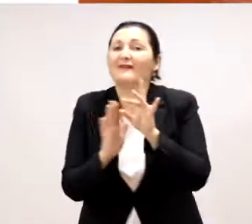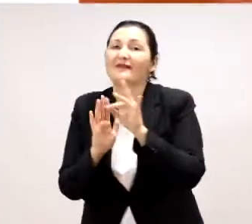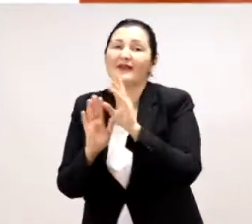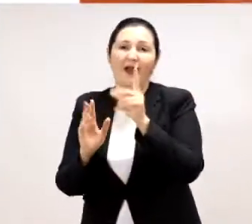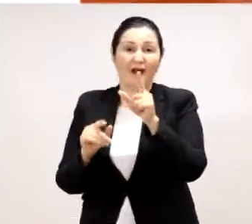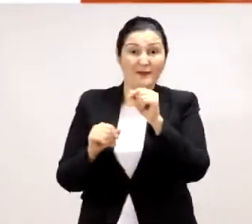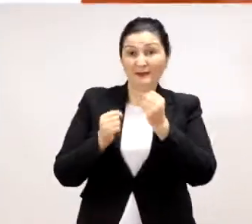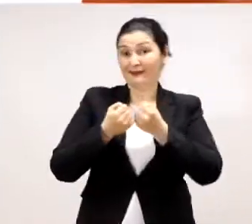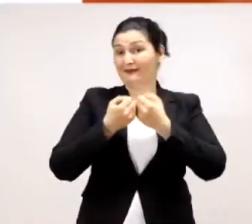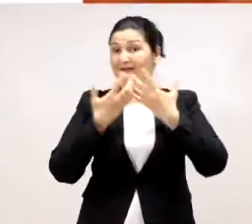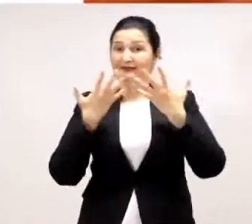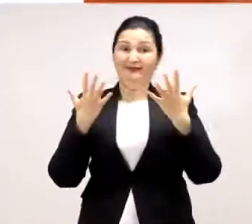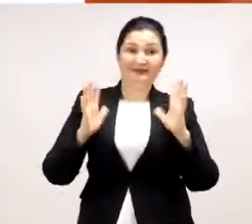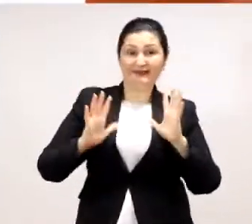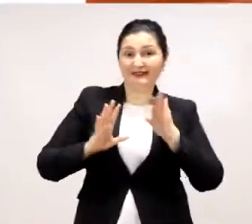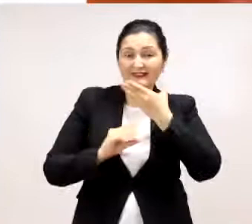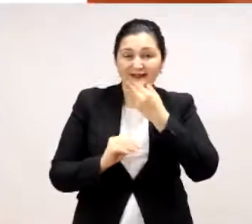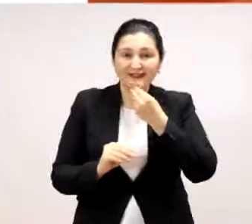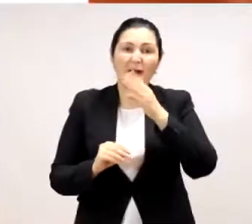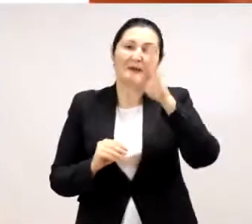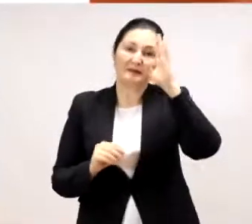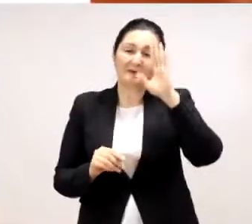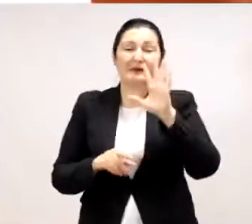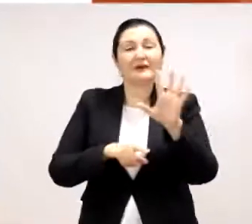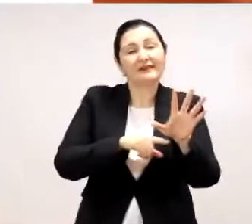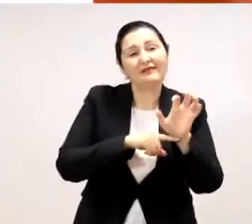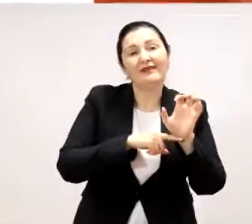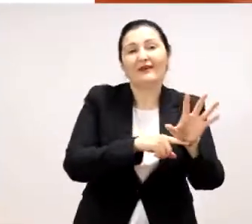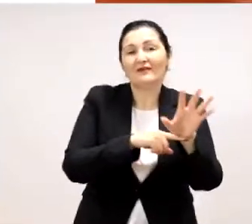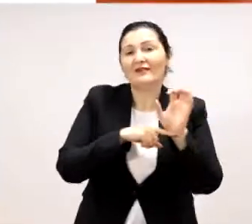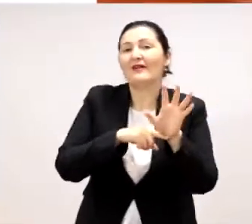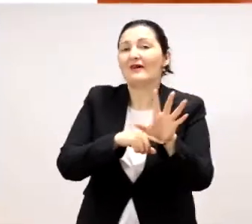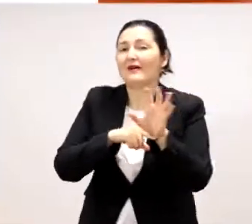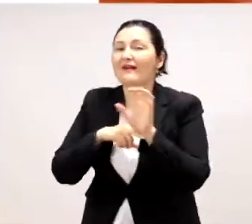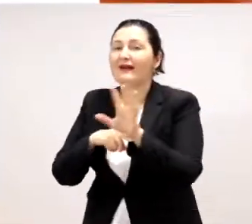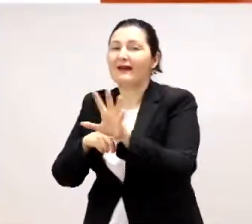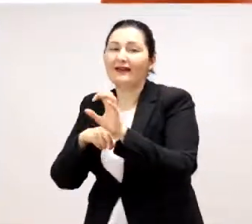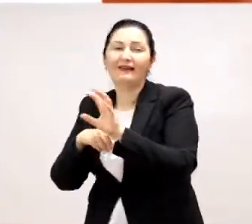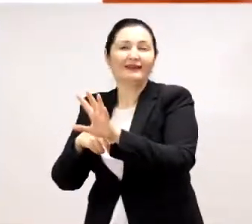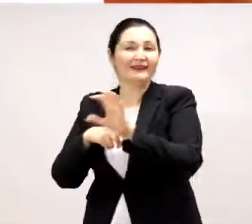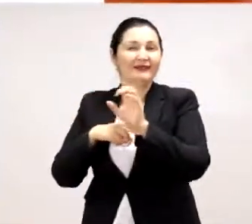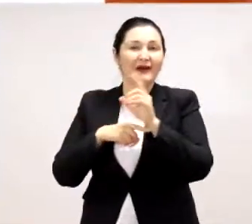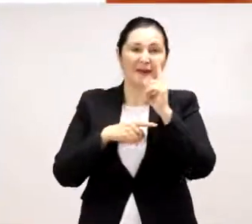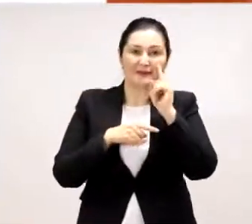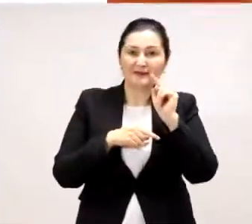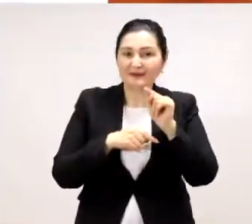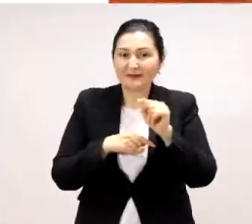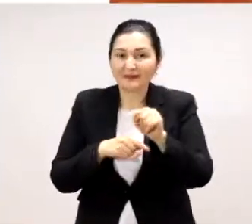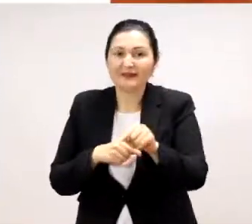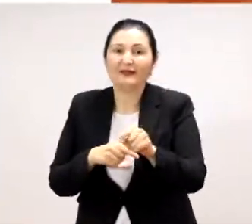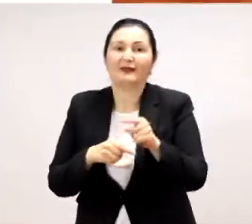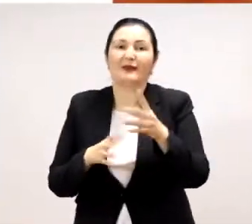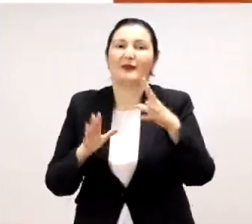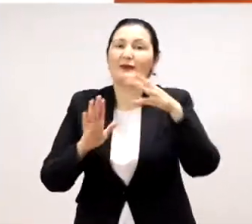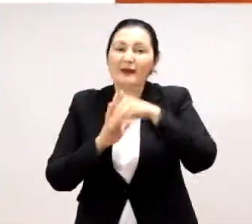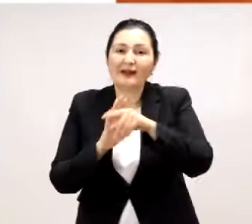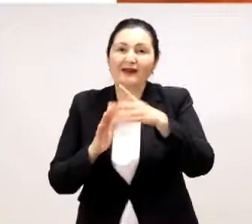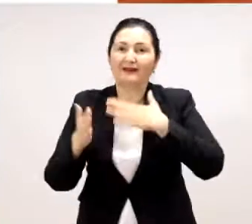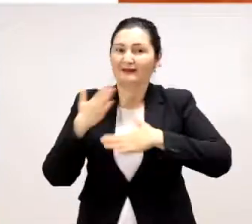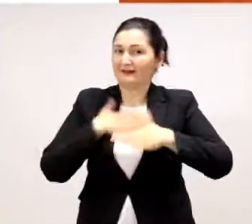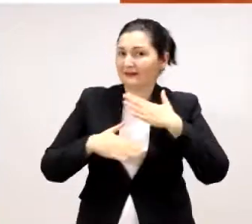نشان دهند. زن و مرد همه را صورت گرفتند، اما با سر صدبرگ ها آمده آهی حسرت